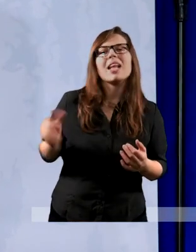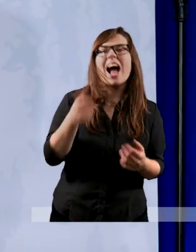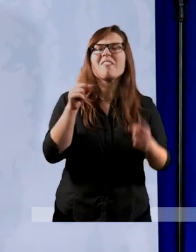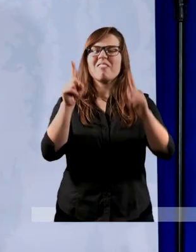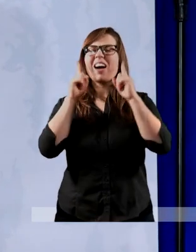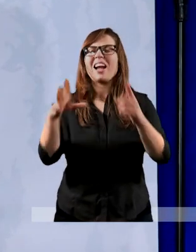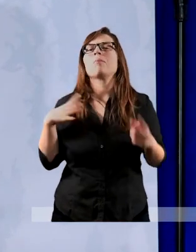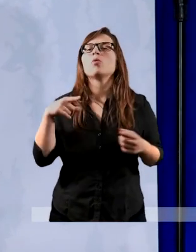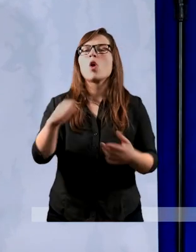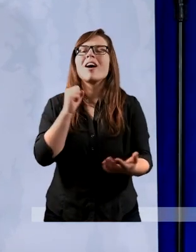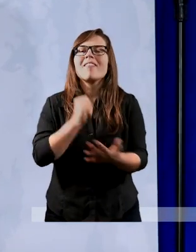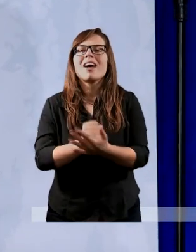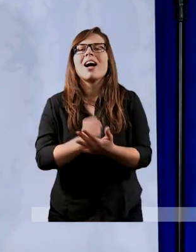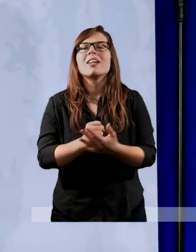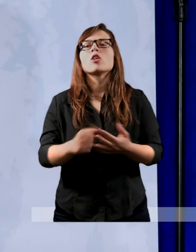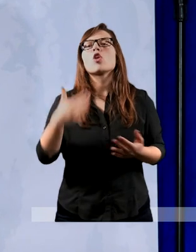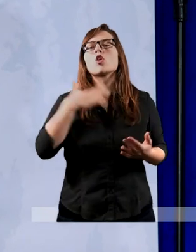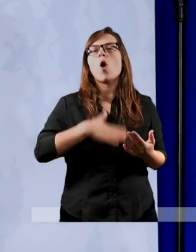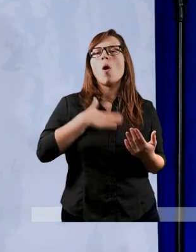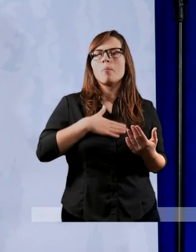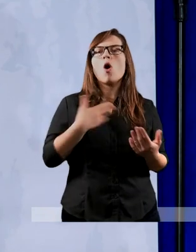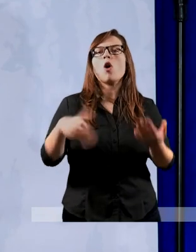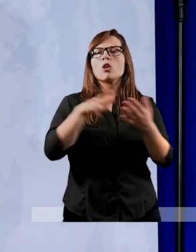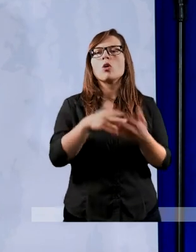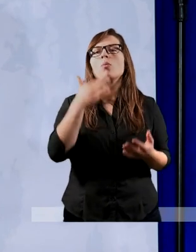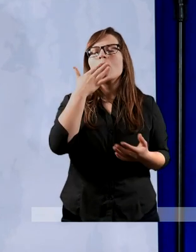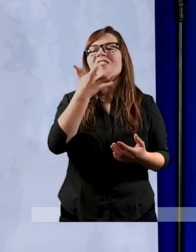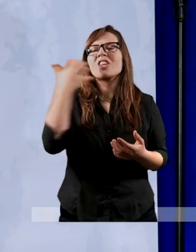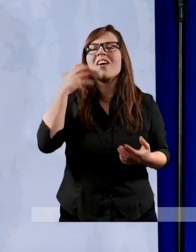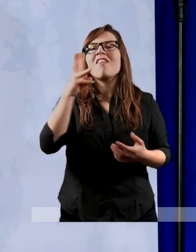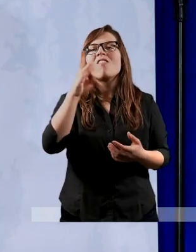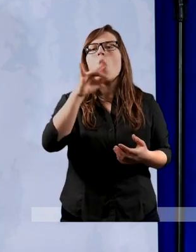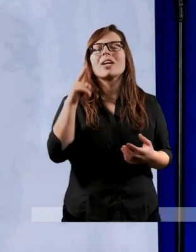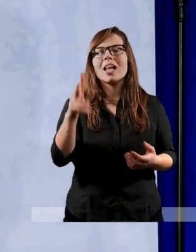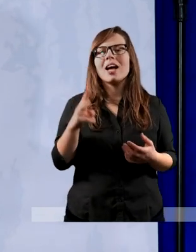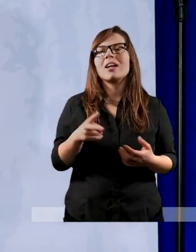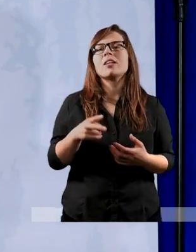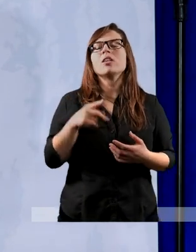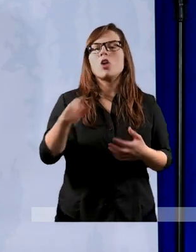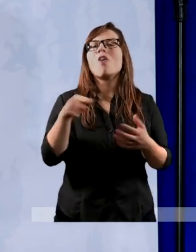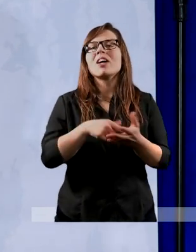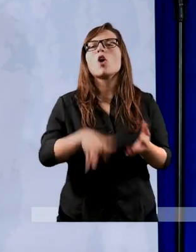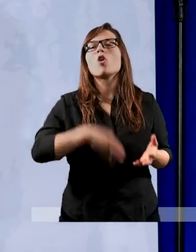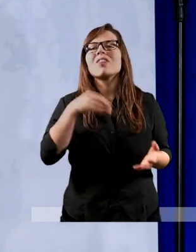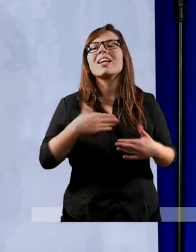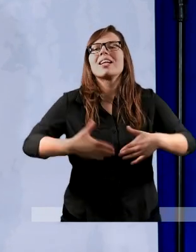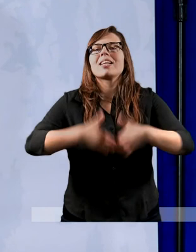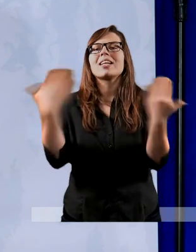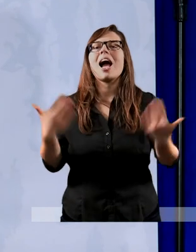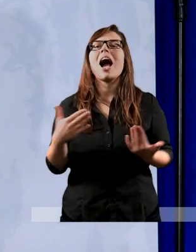najpierw faktycznie była to kwestia soboty, o której mówił wcześniej Wojtek, o święceniu